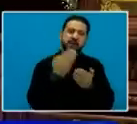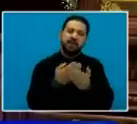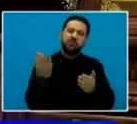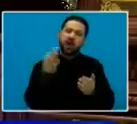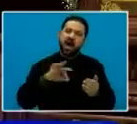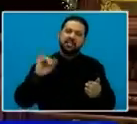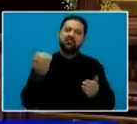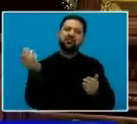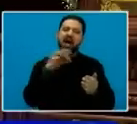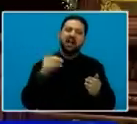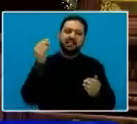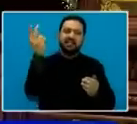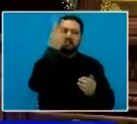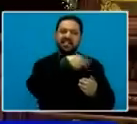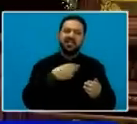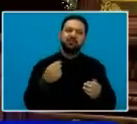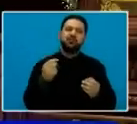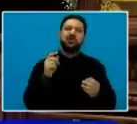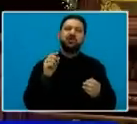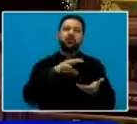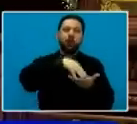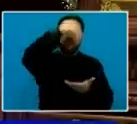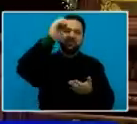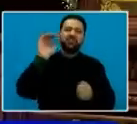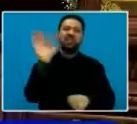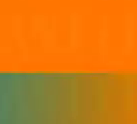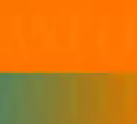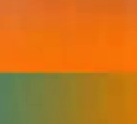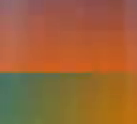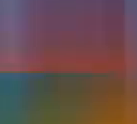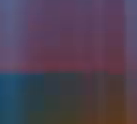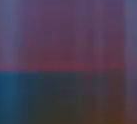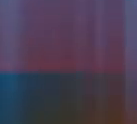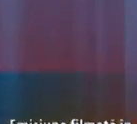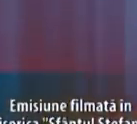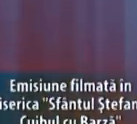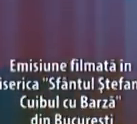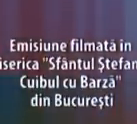pentru alte și alte înțelesuri ale temelor duhovnicești. La revedere!